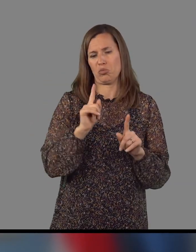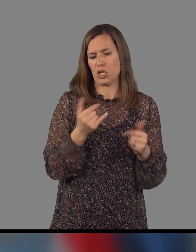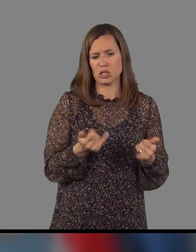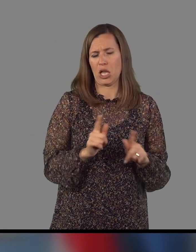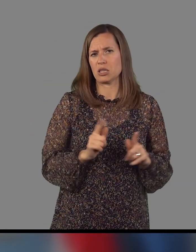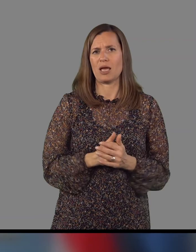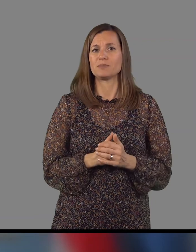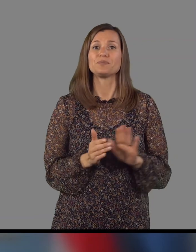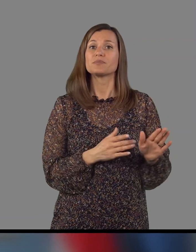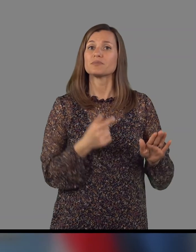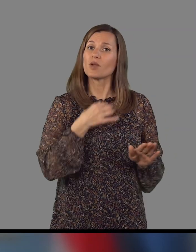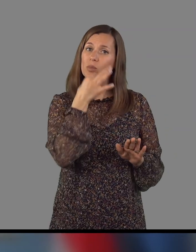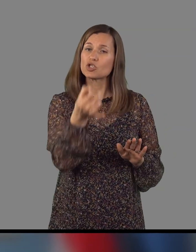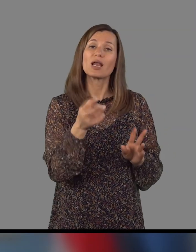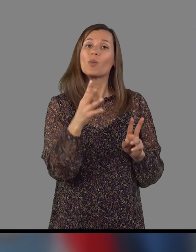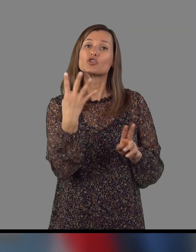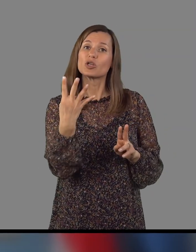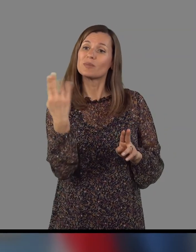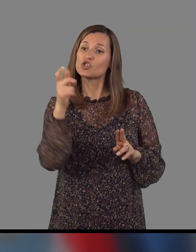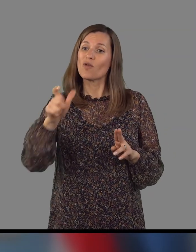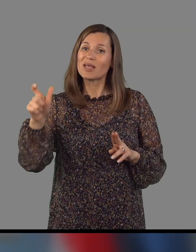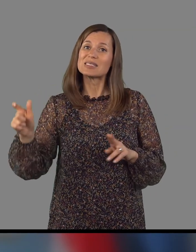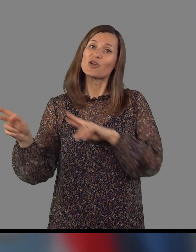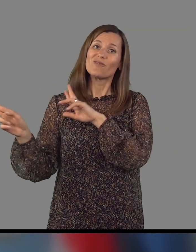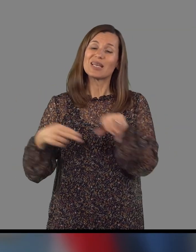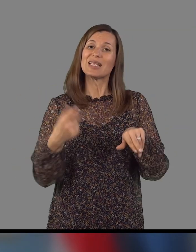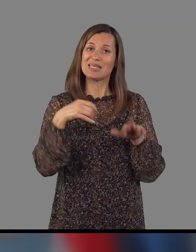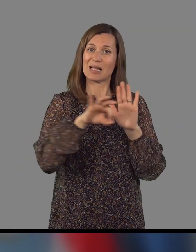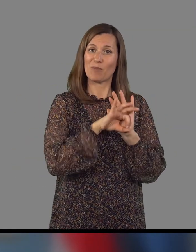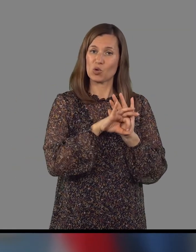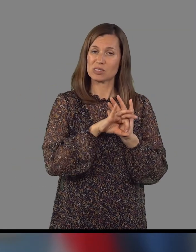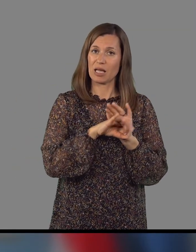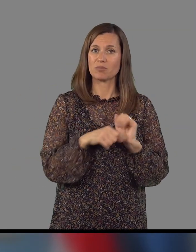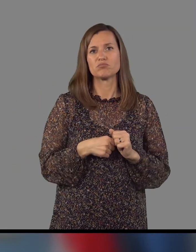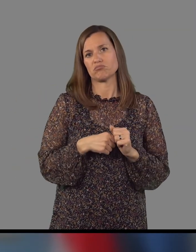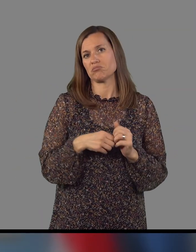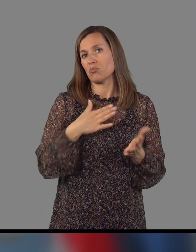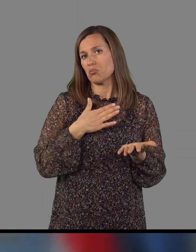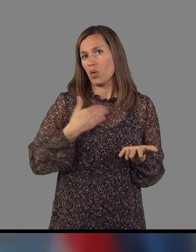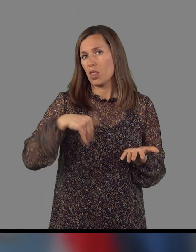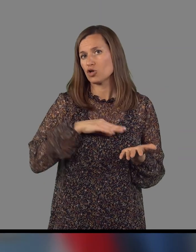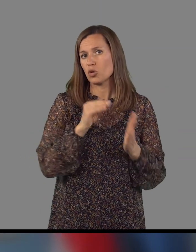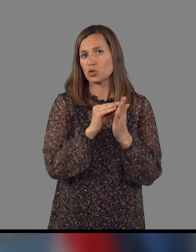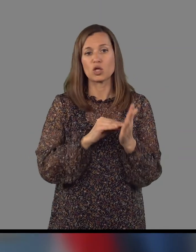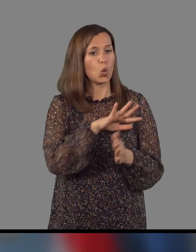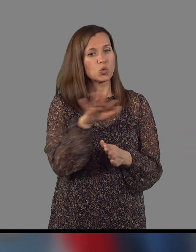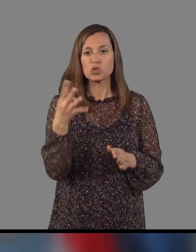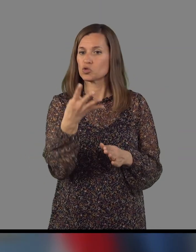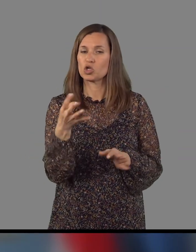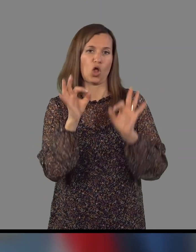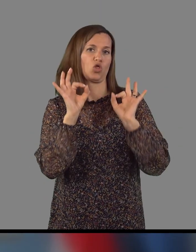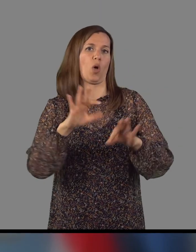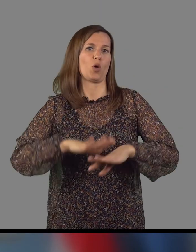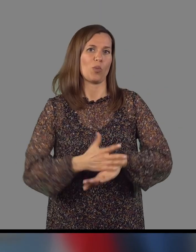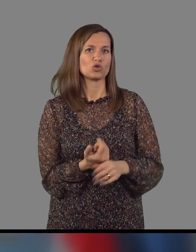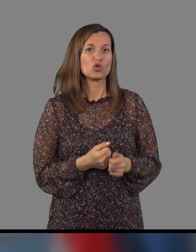ne. Jaz bi samo še to vprašala, kako je s 4 Slovenci, ki so se vrnili iz Japonske, če to kaj spremljate? Zaenkrat po naših podatkih se vsi dobro